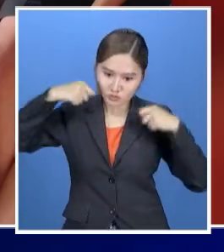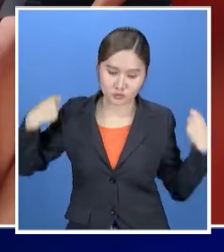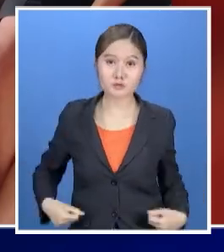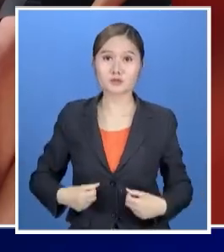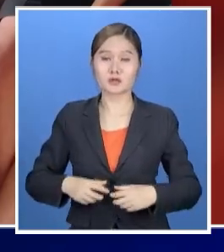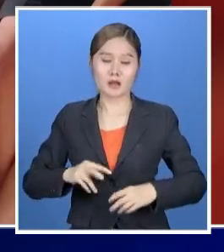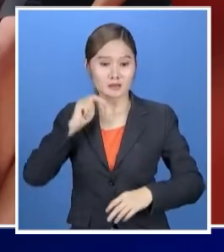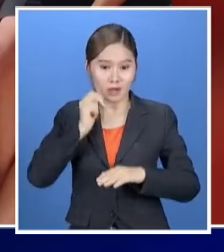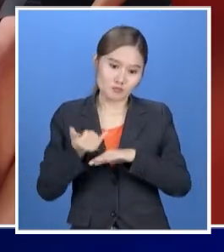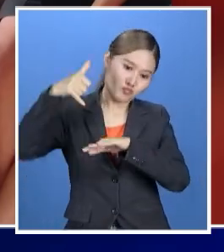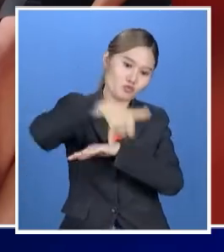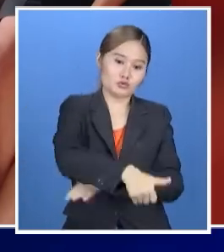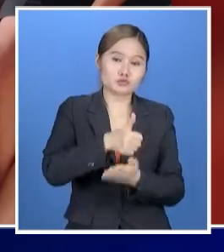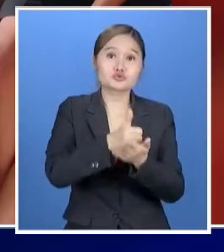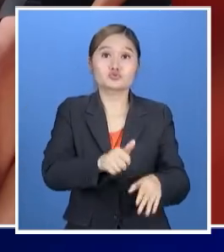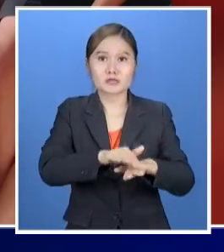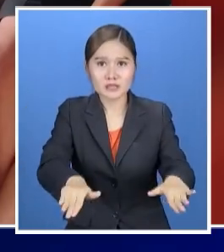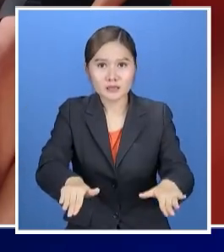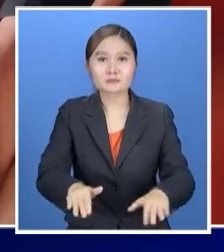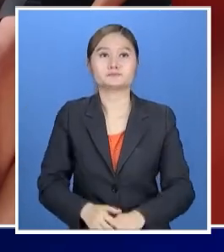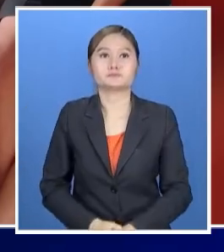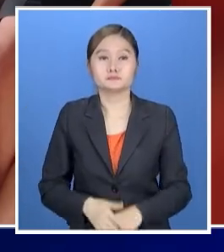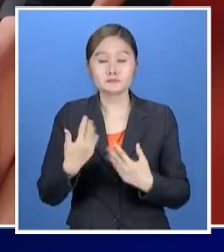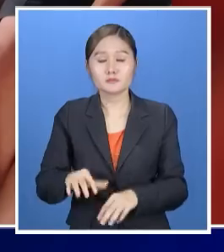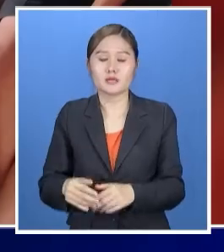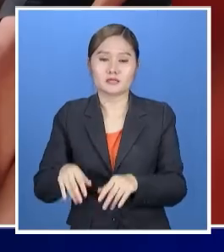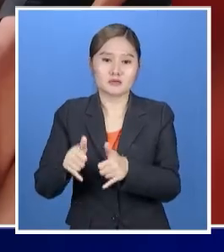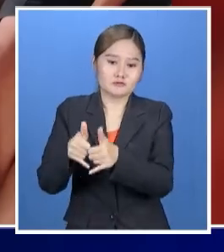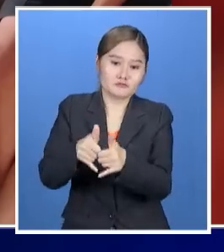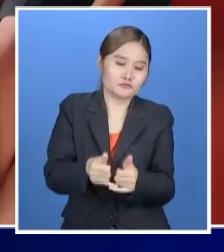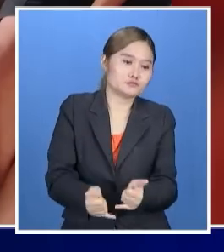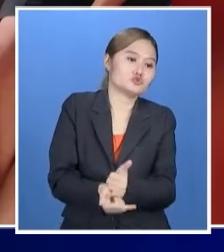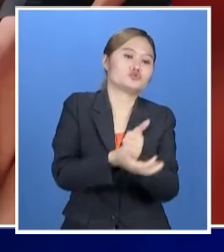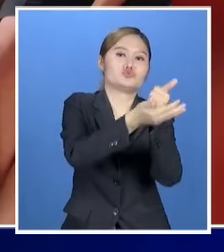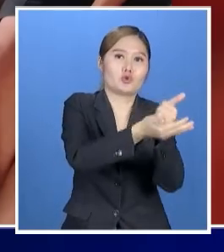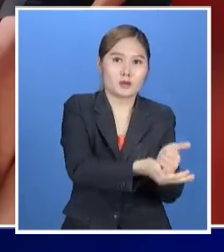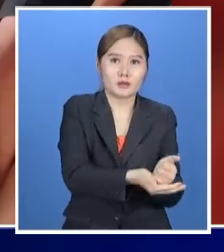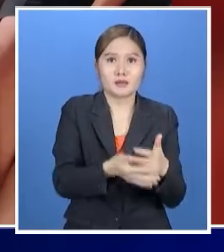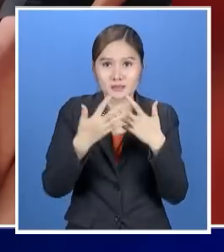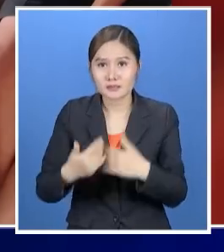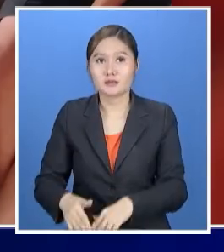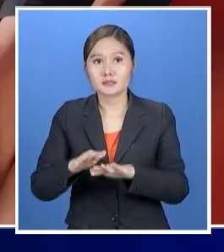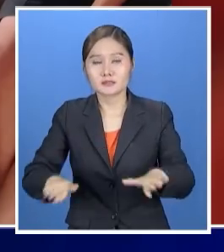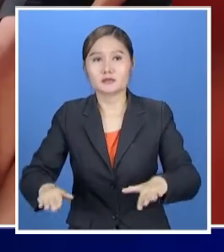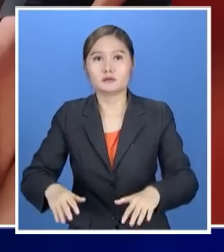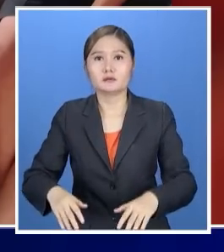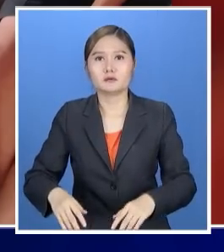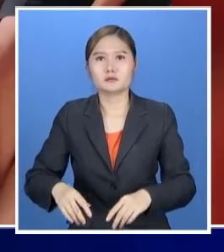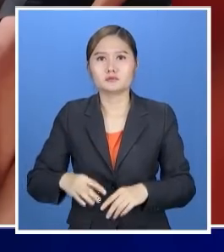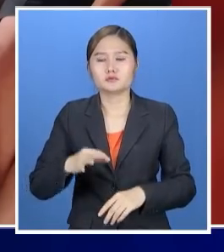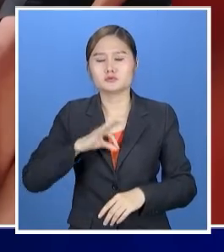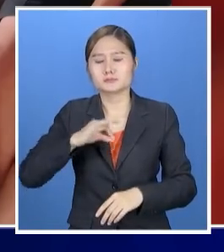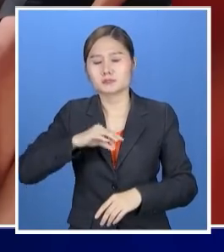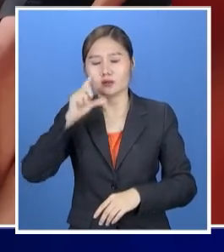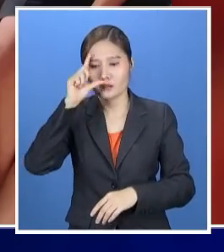บงตัวเดียวกระโดดลงไปช่วยเด็กแล้วก็หลังจากนั้นนำตัวเด็กขึ้นฝั่งพอนำตัวเด็กขึ้นฝั่งมาแล้วเด็กเริ่มมีอาการคล้ายจะหม